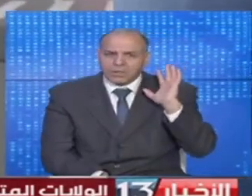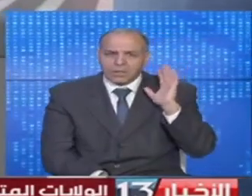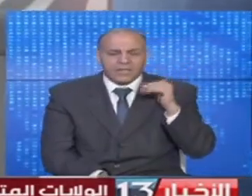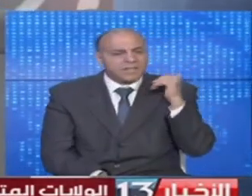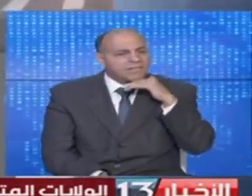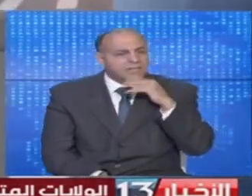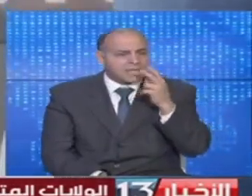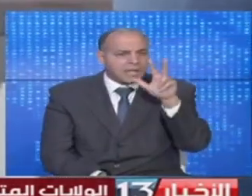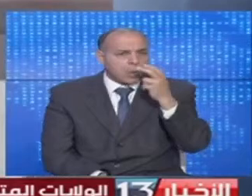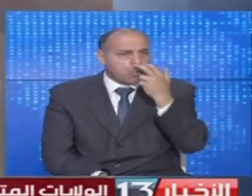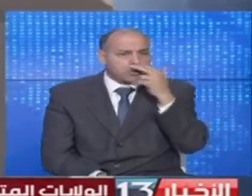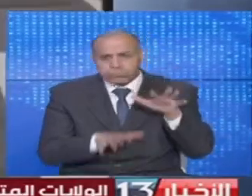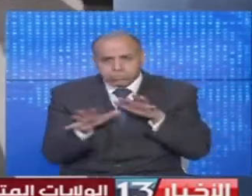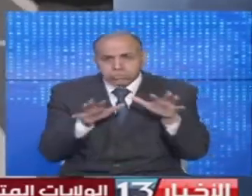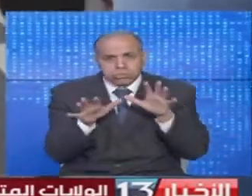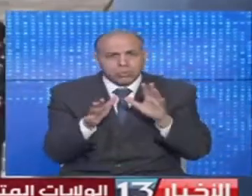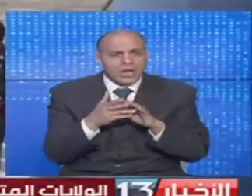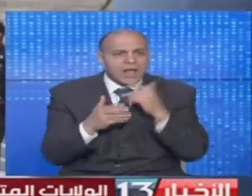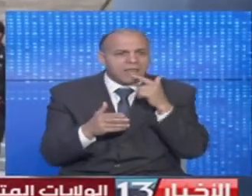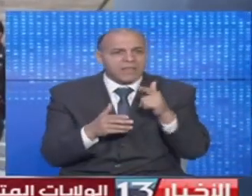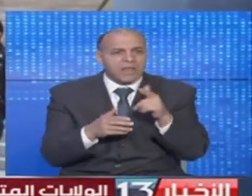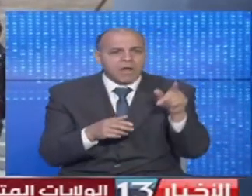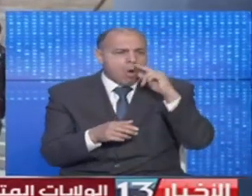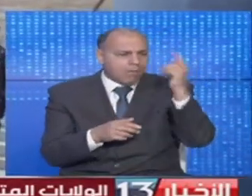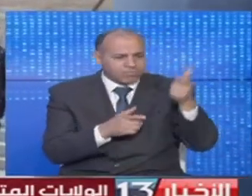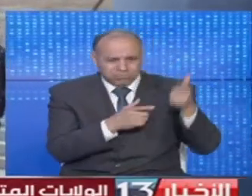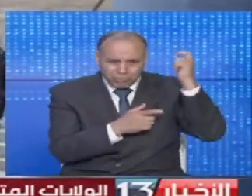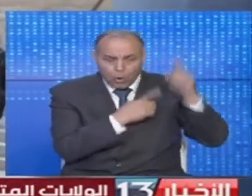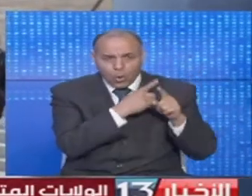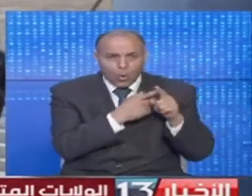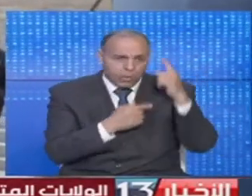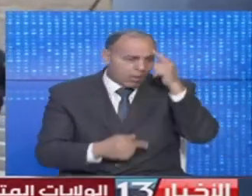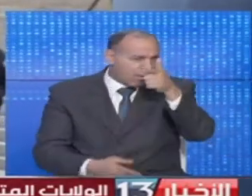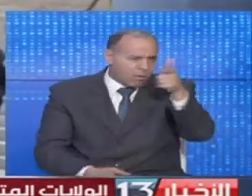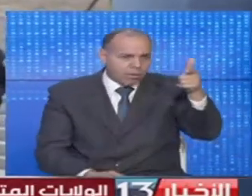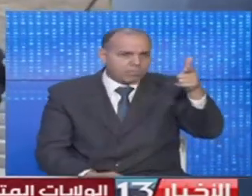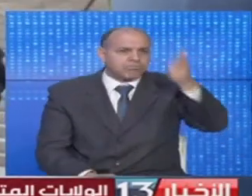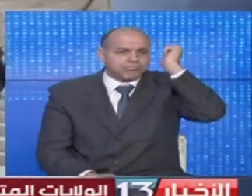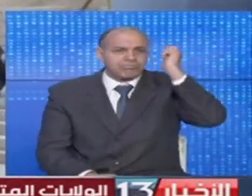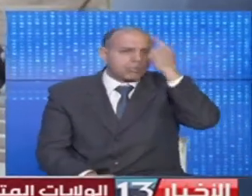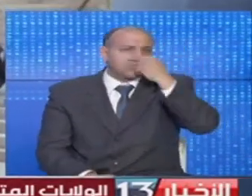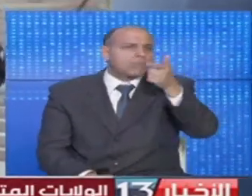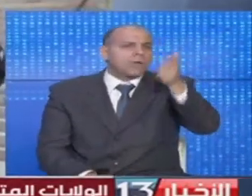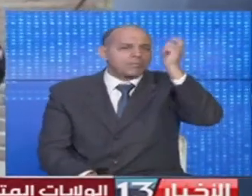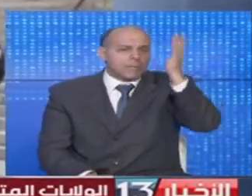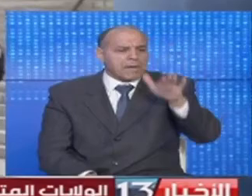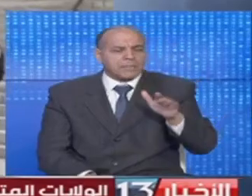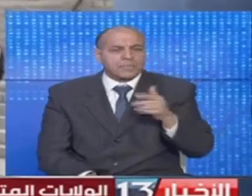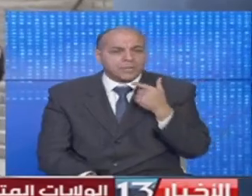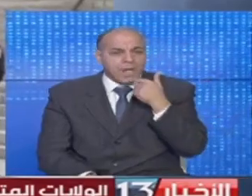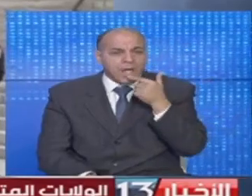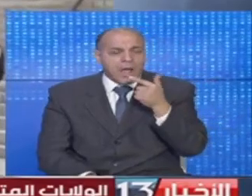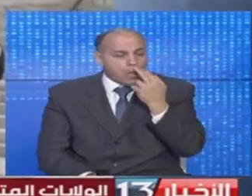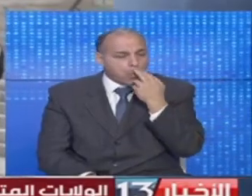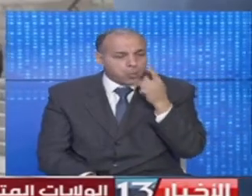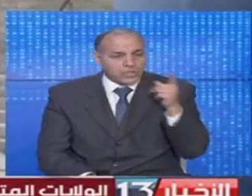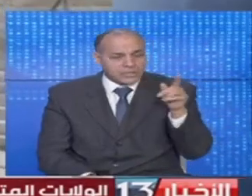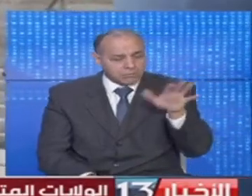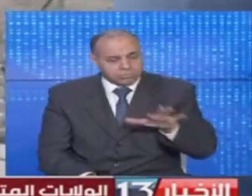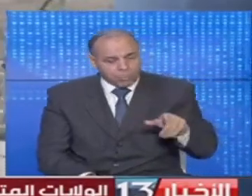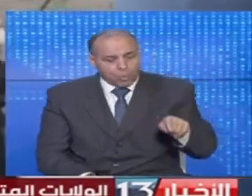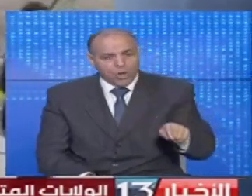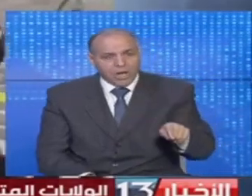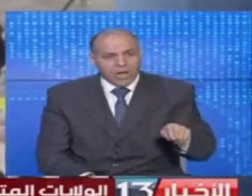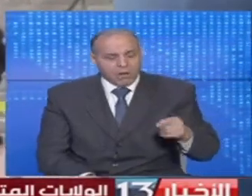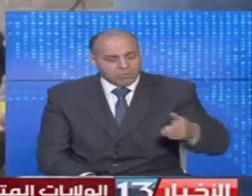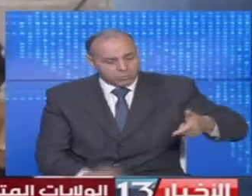السريع لثلاثة من رجال الشرطة في موقع الحادث والذين تصدوا للمشتبه به. وقد عثرت الشرطة في مكان